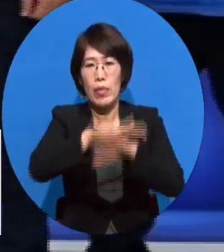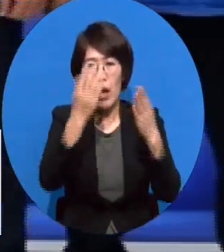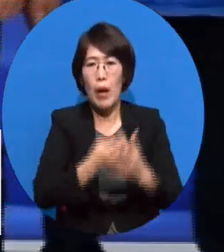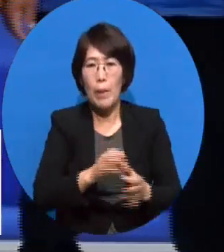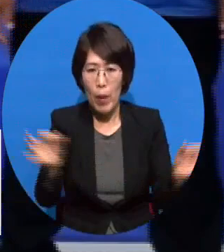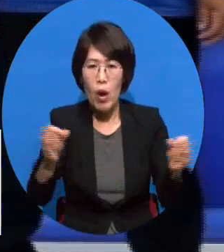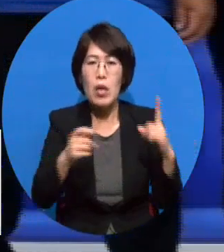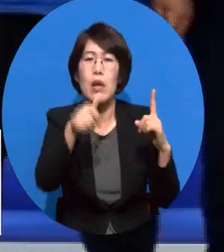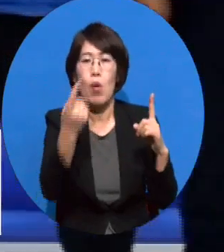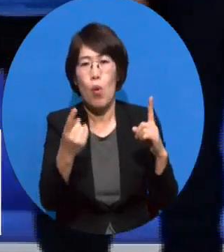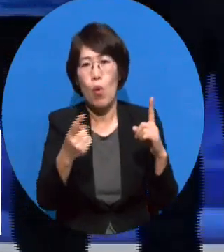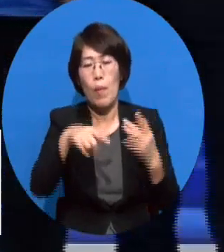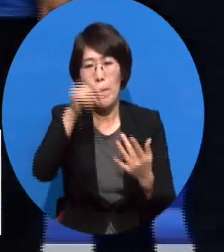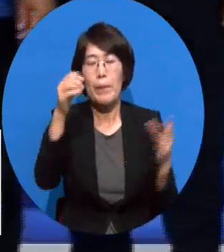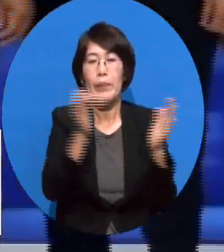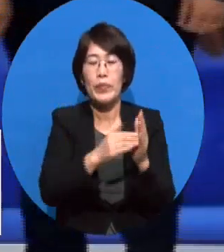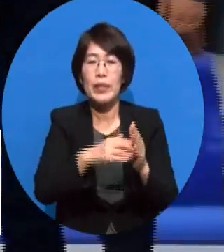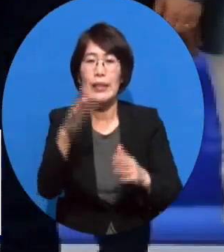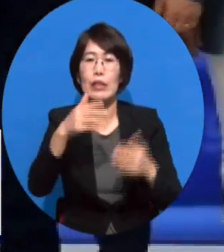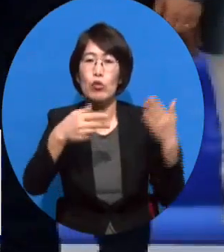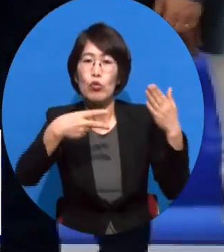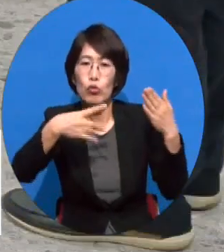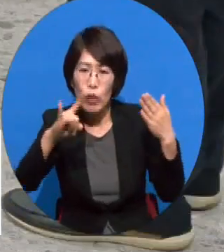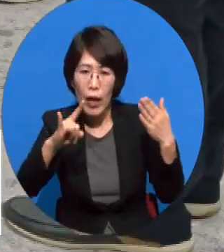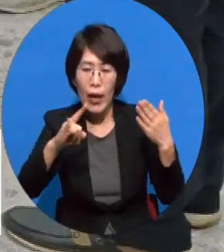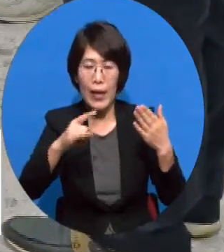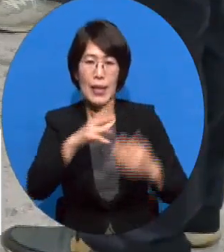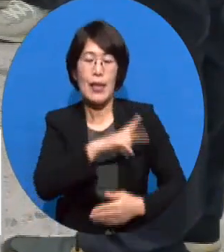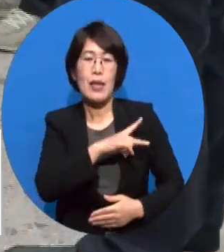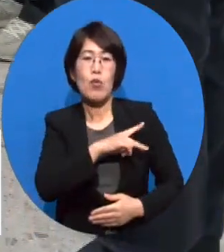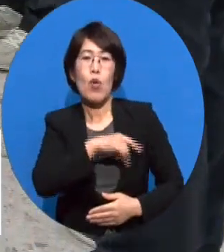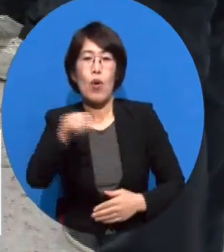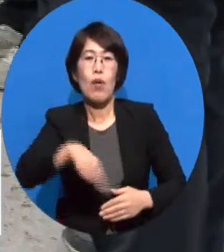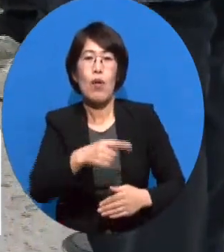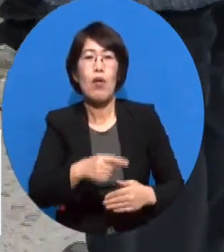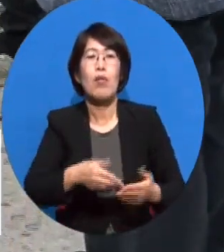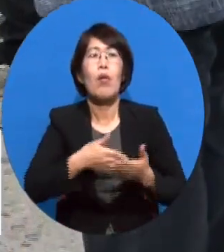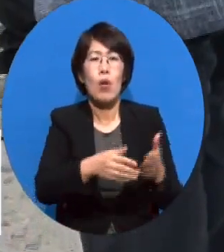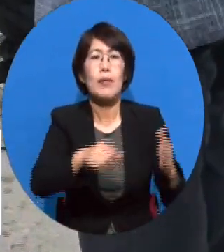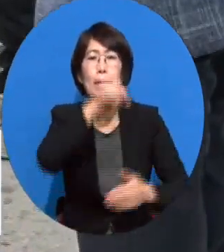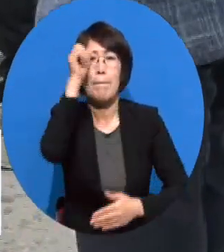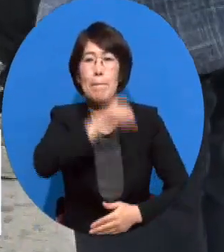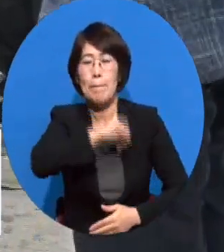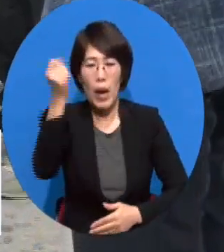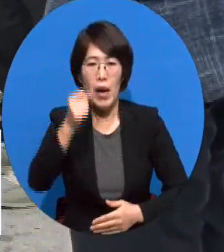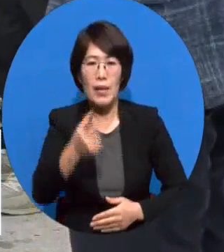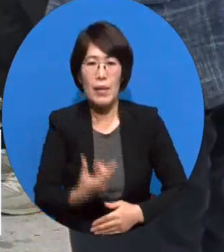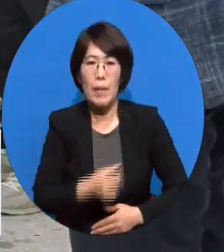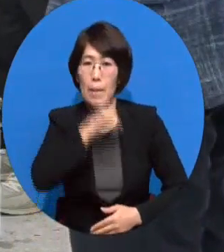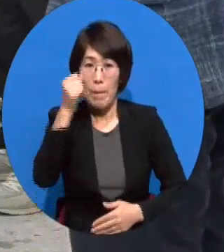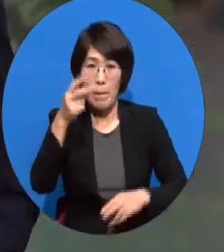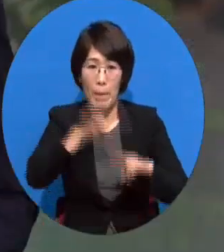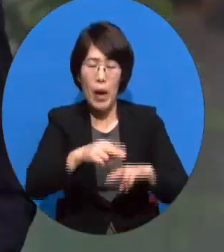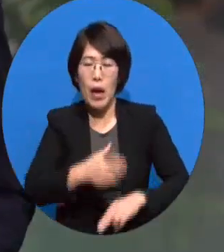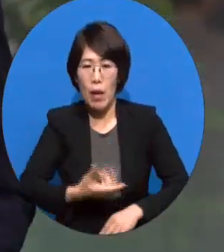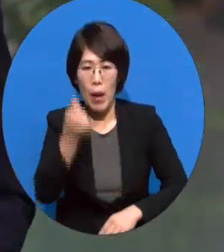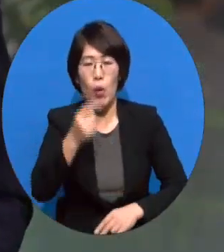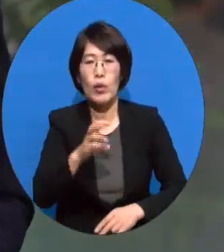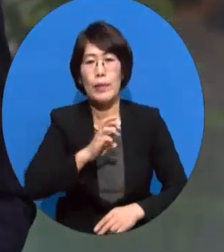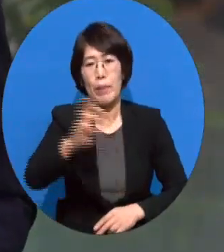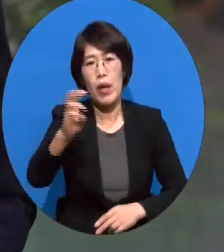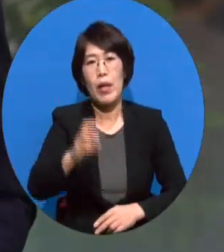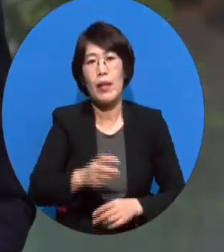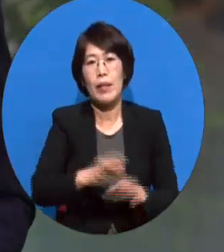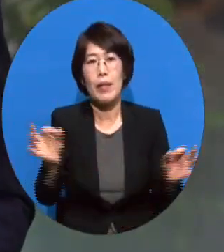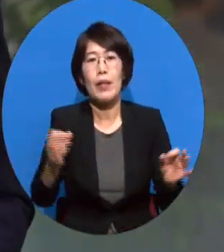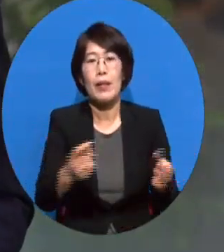1호로 선정하고 특히 제9대 군의회 1호 안건으로 의결해 재난지원금을 즉시 지원하기로 했습니다.